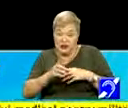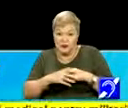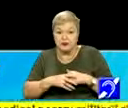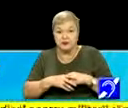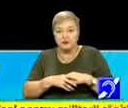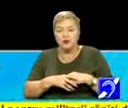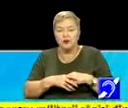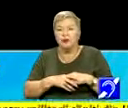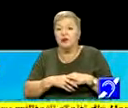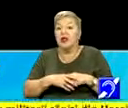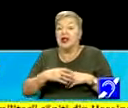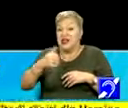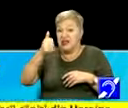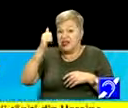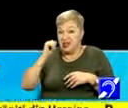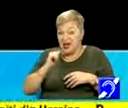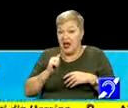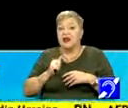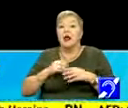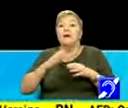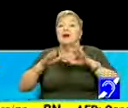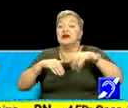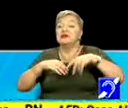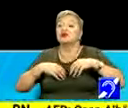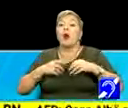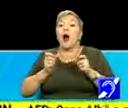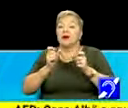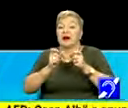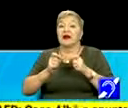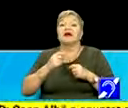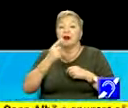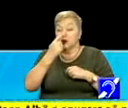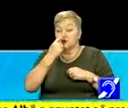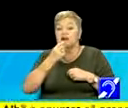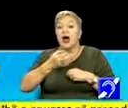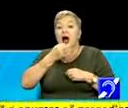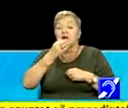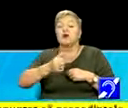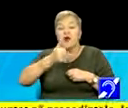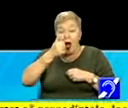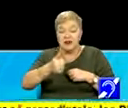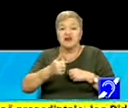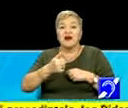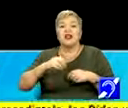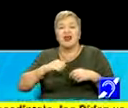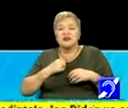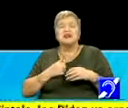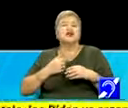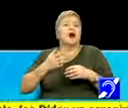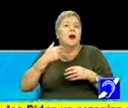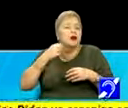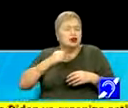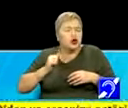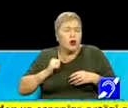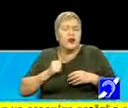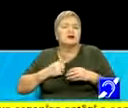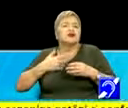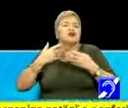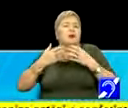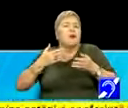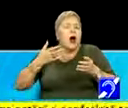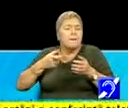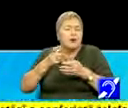pierderi. De-abia ieri, Ministerul Rus al Apărării a recunoscut că da, există și răniți și pierderi de vieți omenești, însă